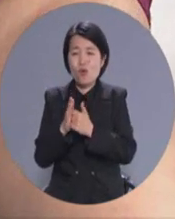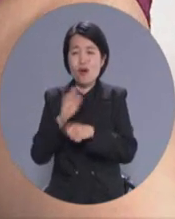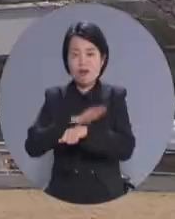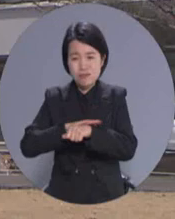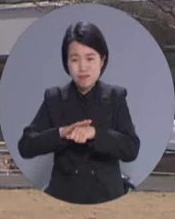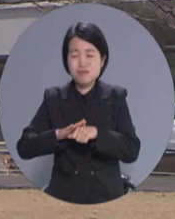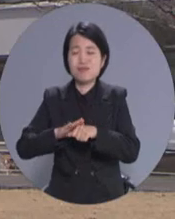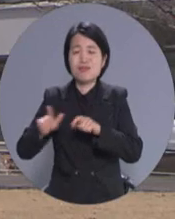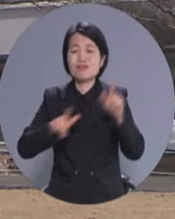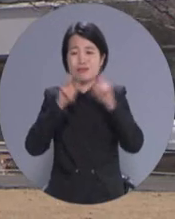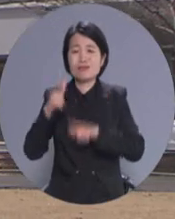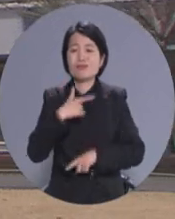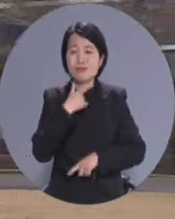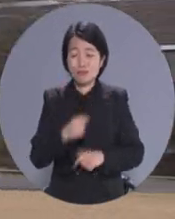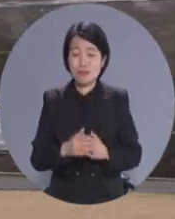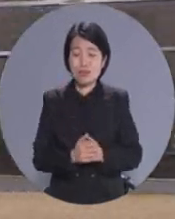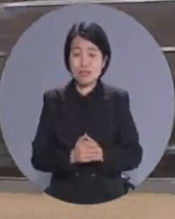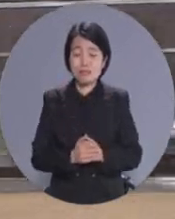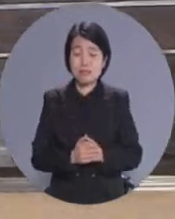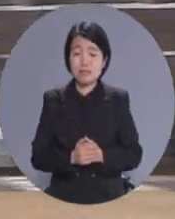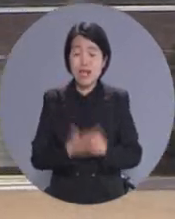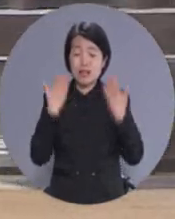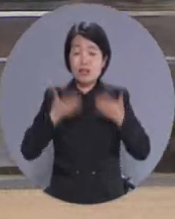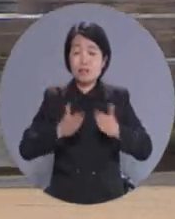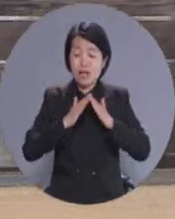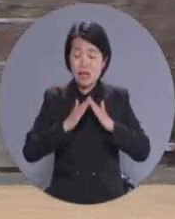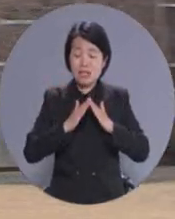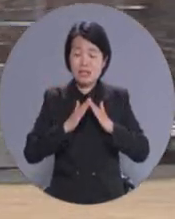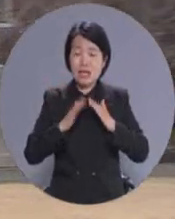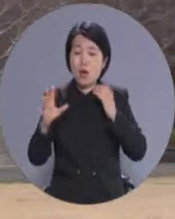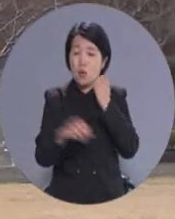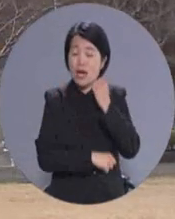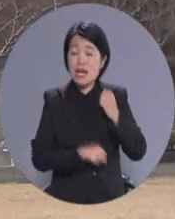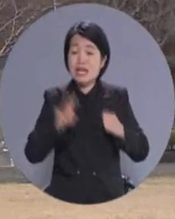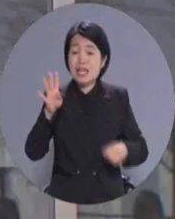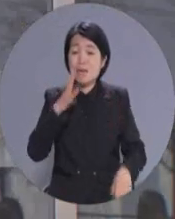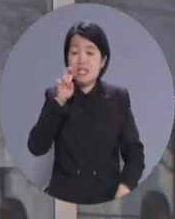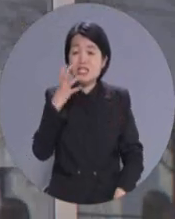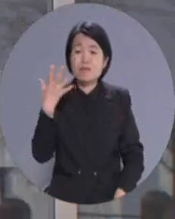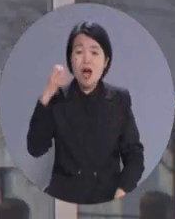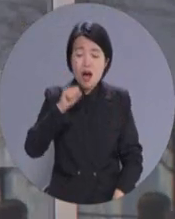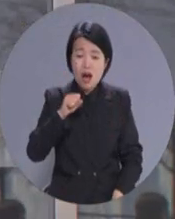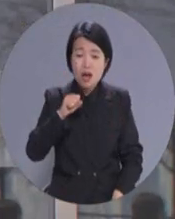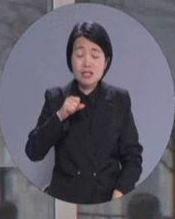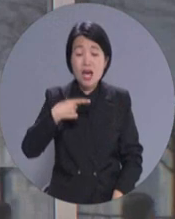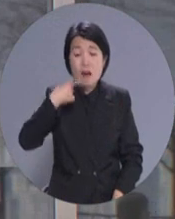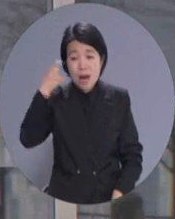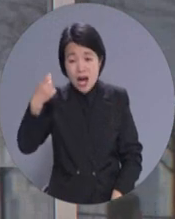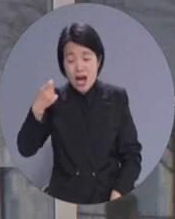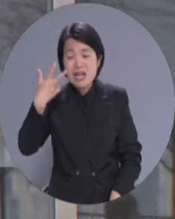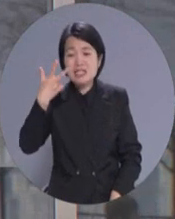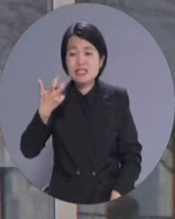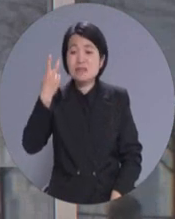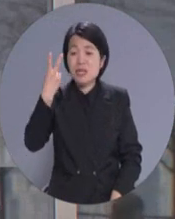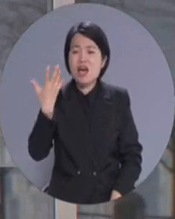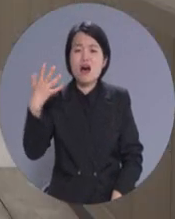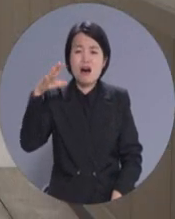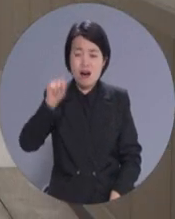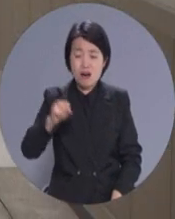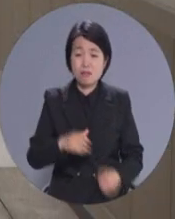좋겠고. 광양보건대는 설립자의 교비 횡령금 420억 원에 대해 지금까지 72억 원을